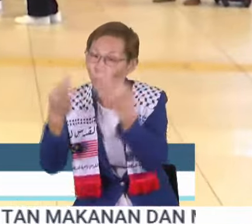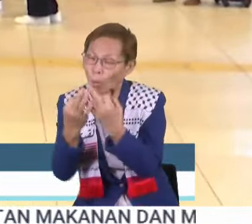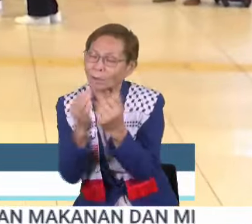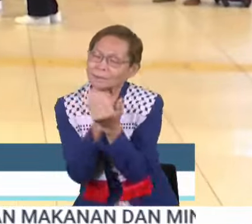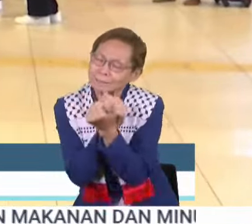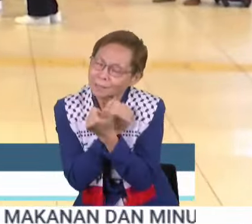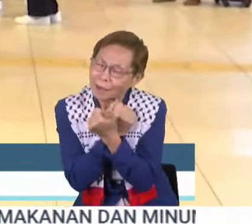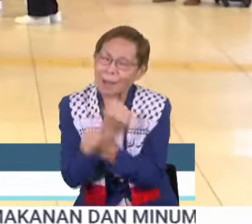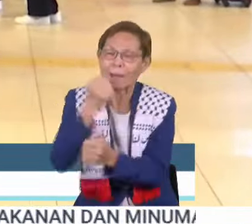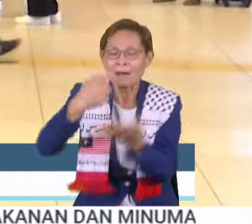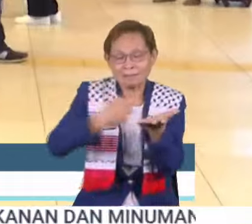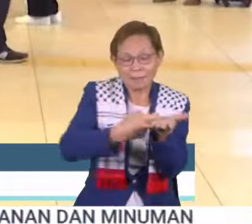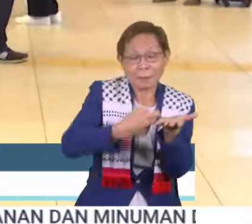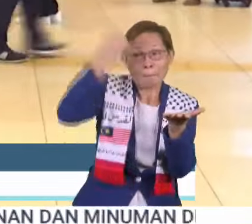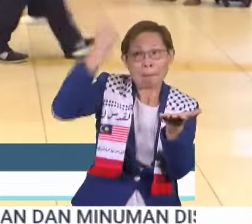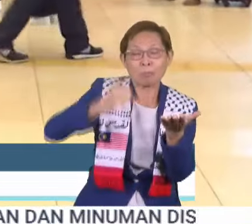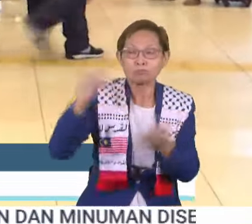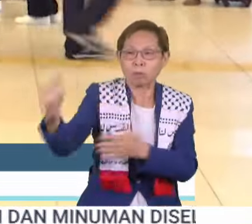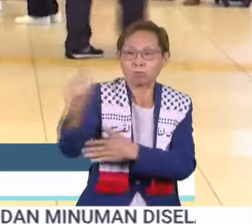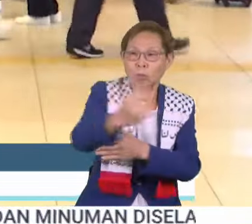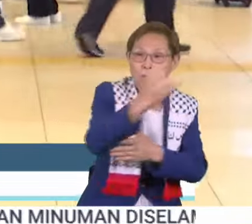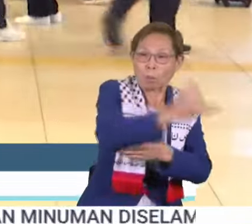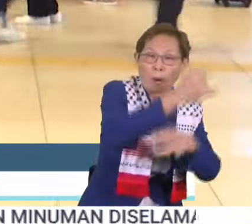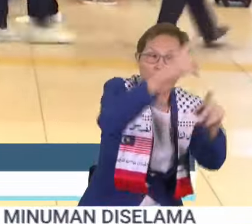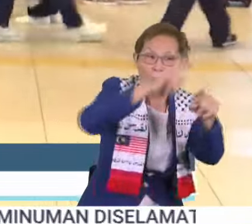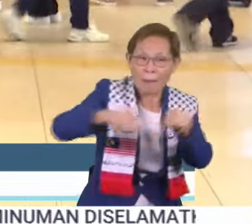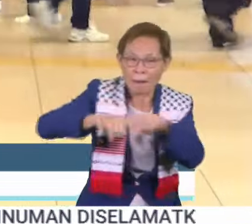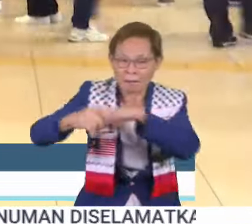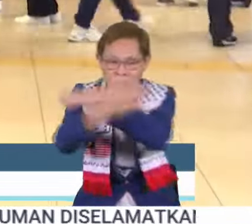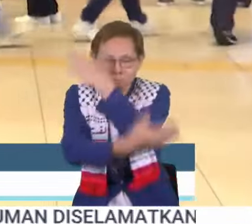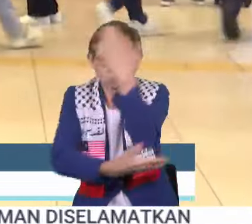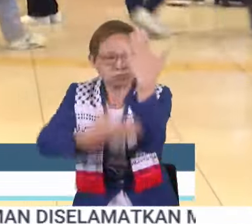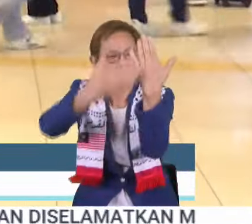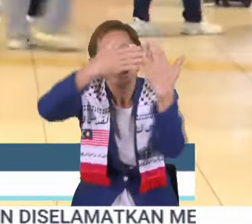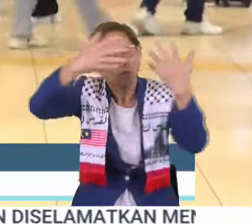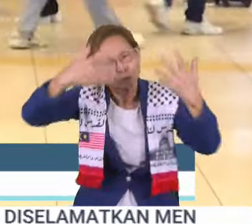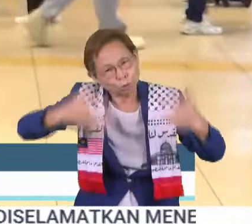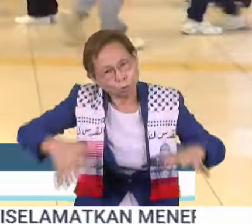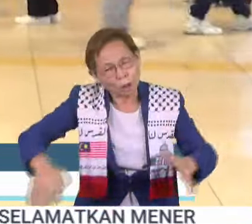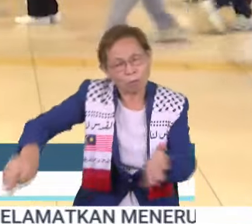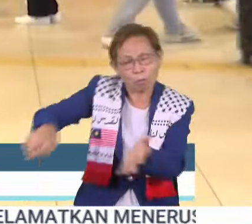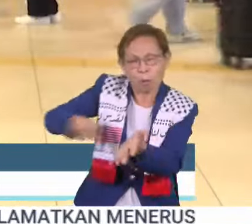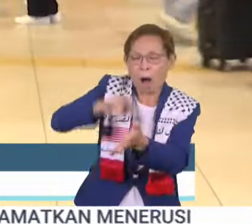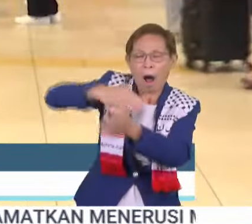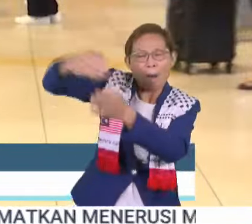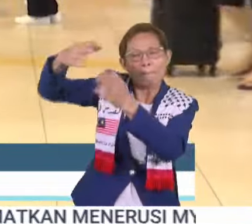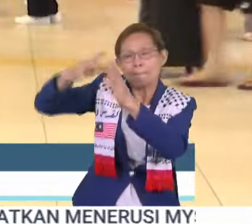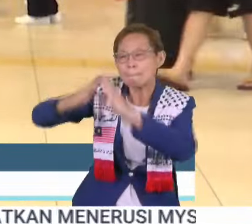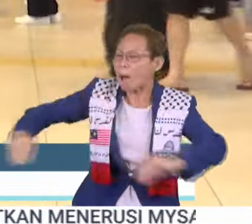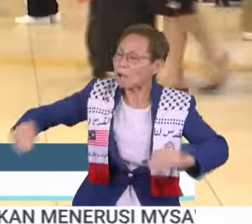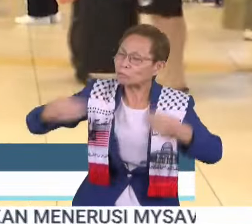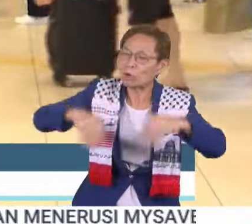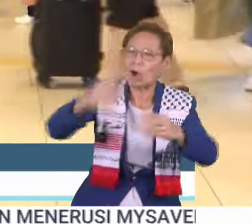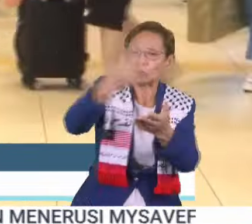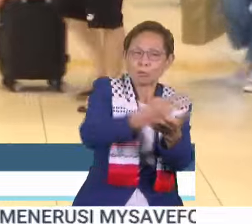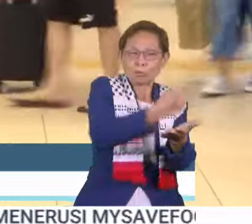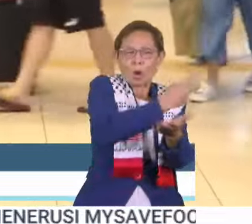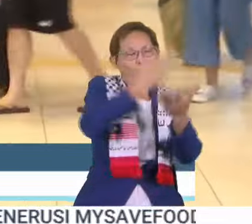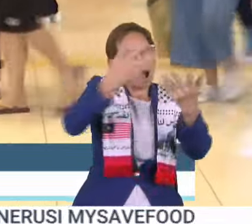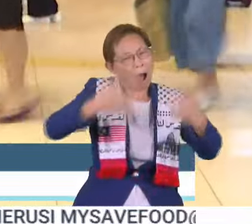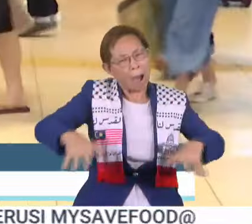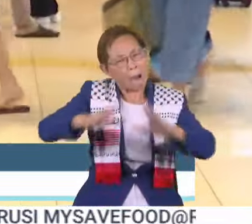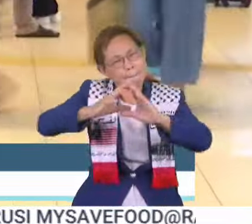bas bagi perjalanan ke pelbagai destinasi di Semenanjung telah pun yang dilaporkan habis dijual sejak 2 minggu